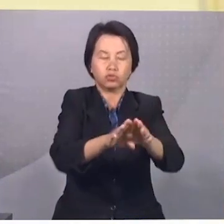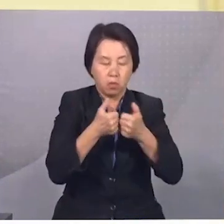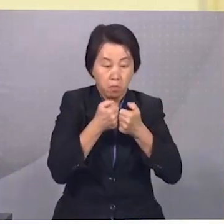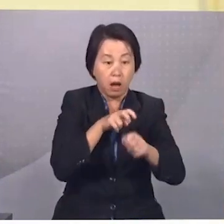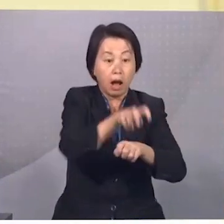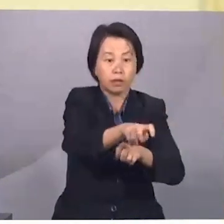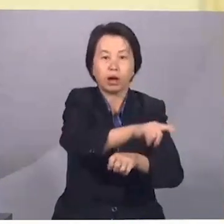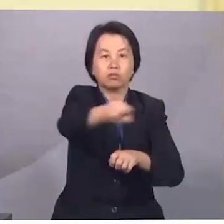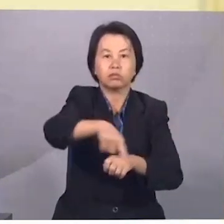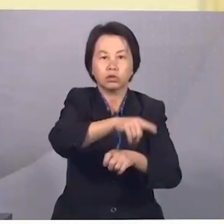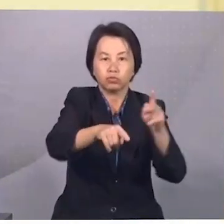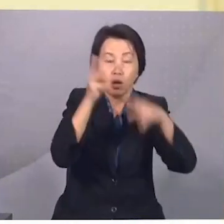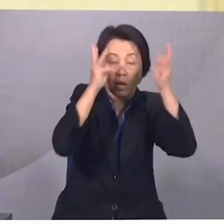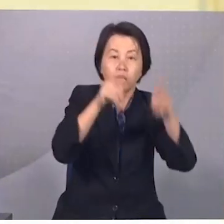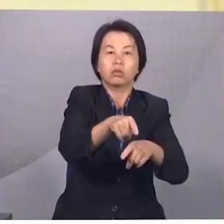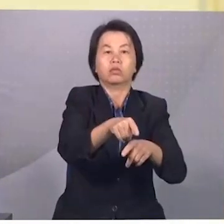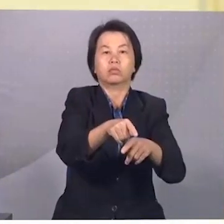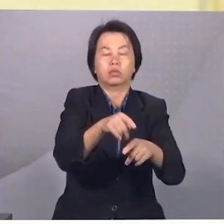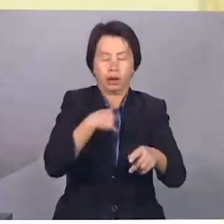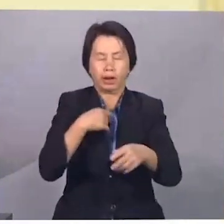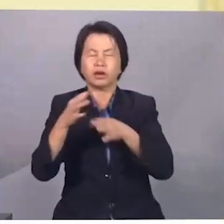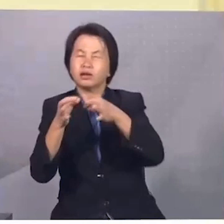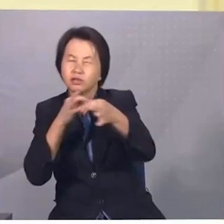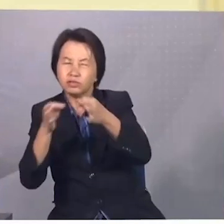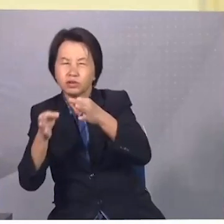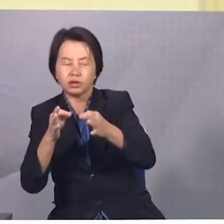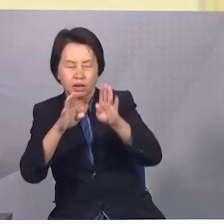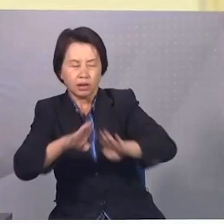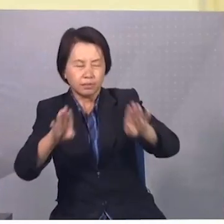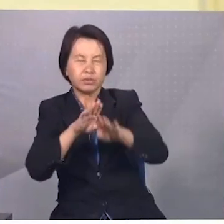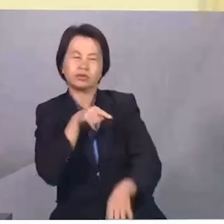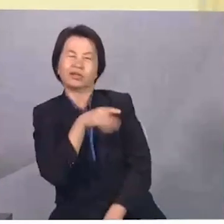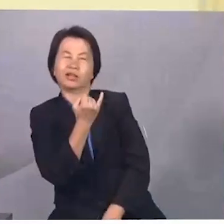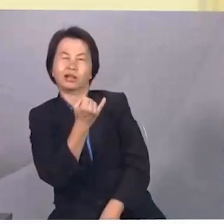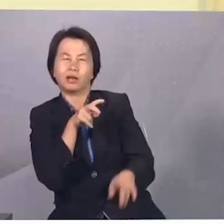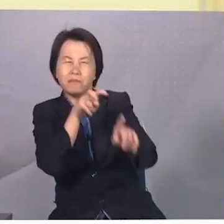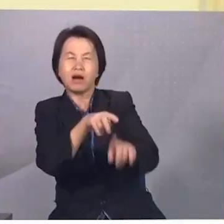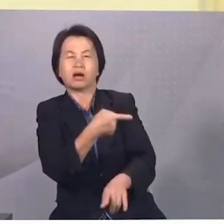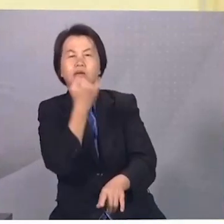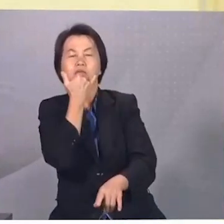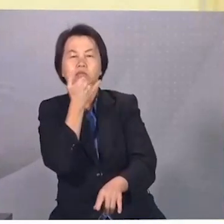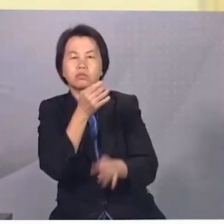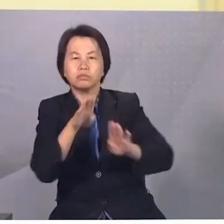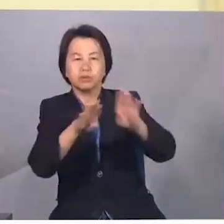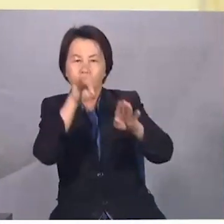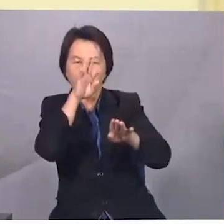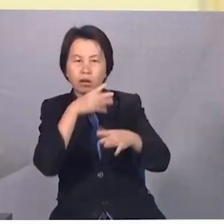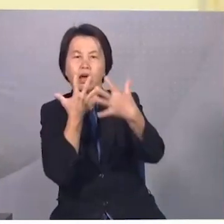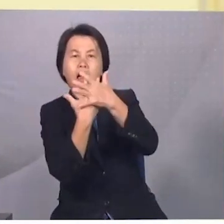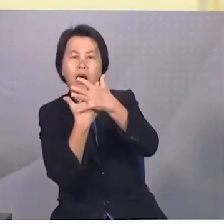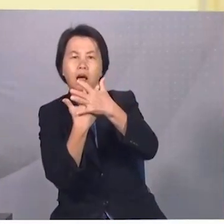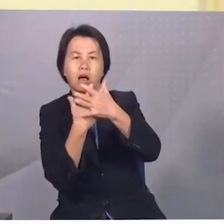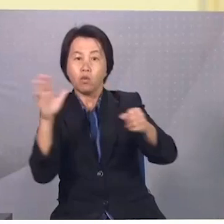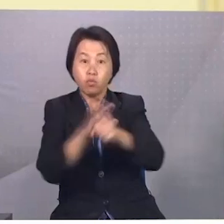itu saya enak perjelaskan DVD bahwa berita-berita tentang perintah berkurung darurat dan